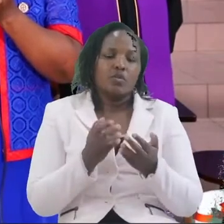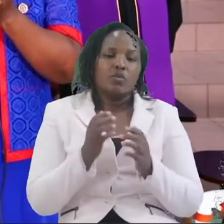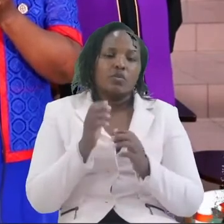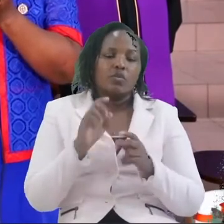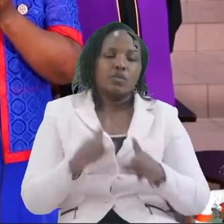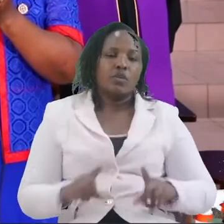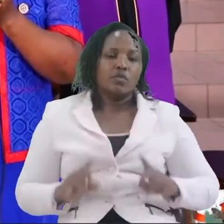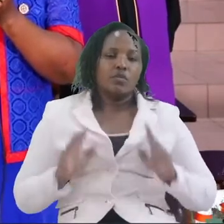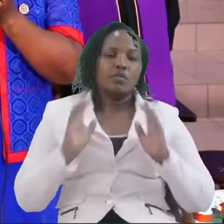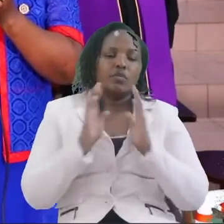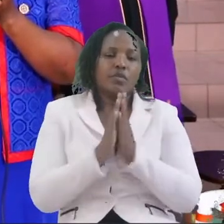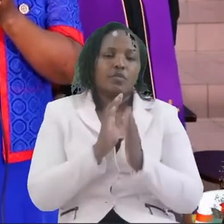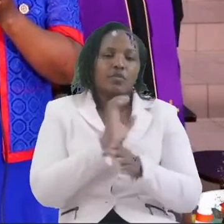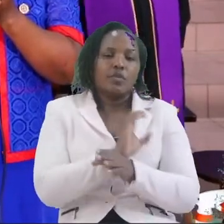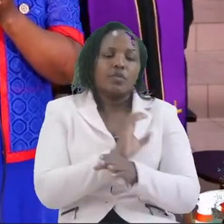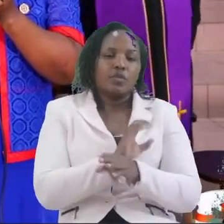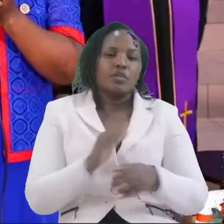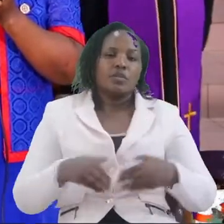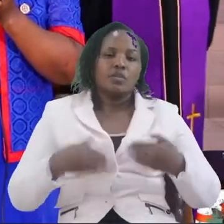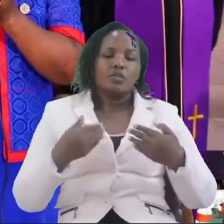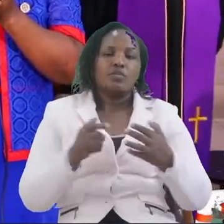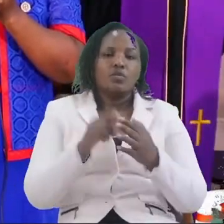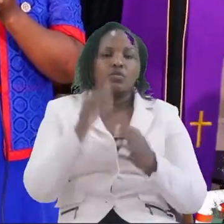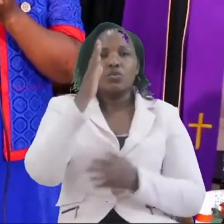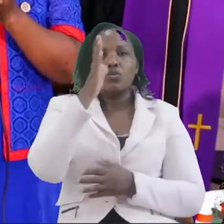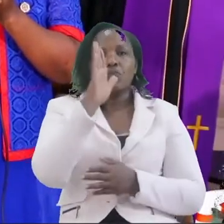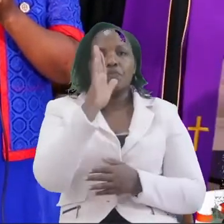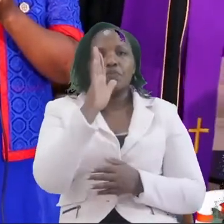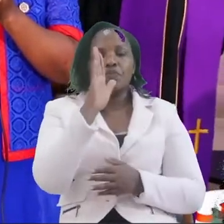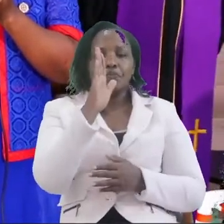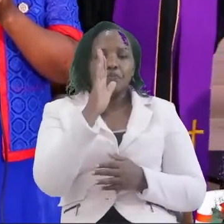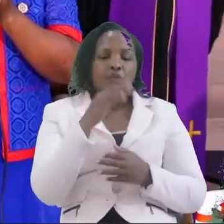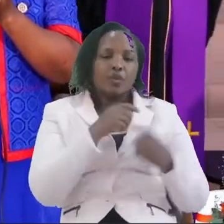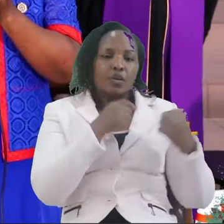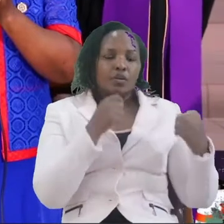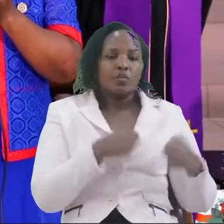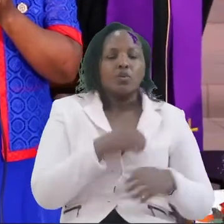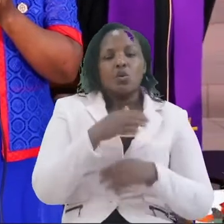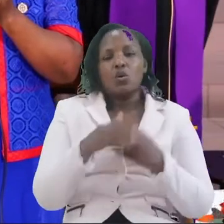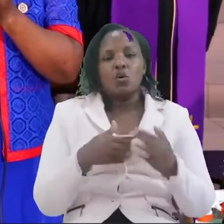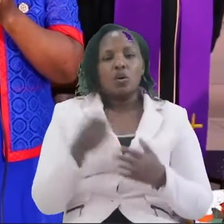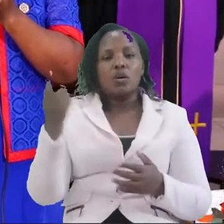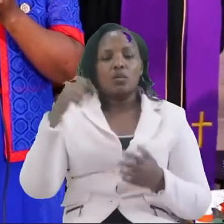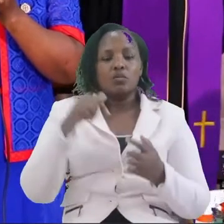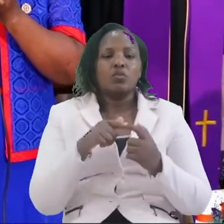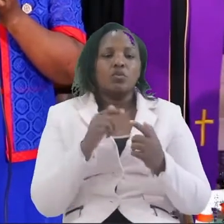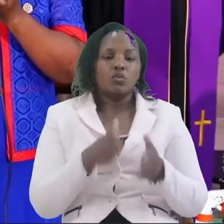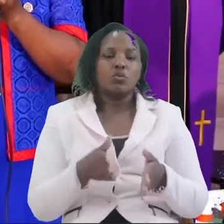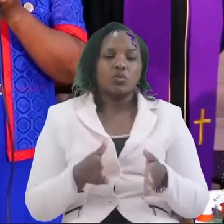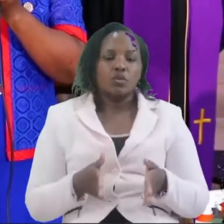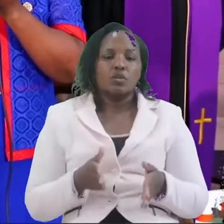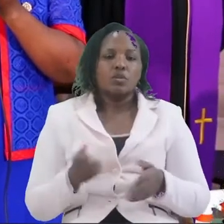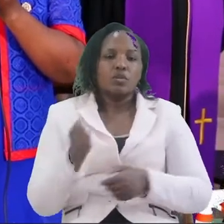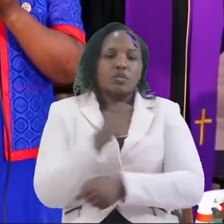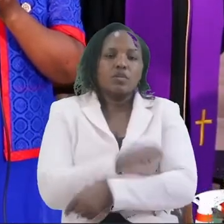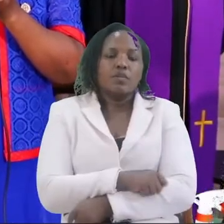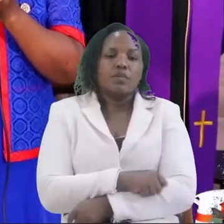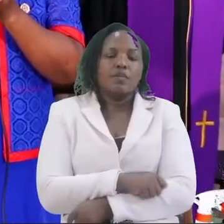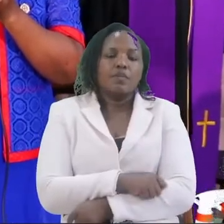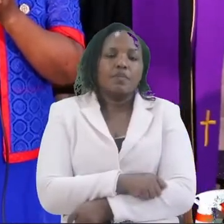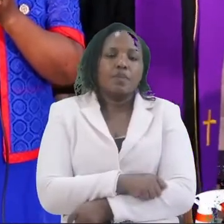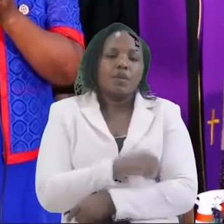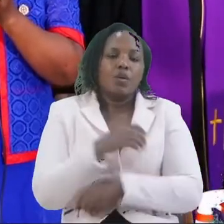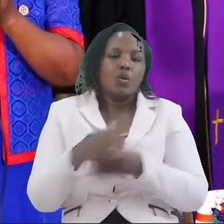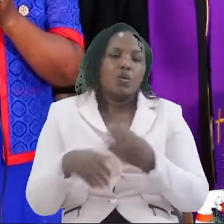tunaombea kanisa letu. Tunalileta kwako Mungu wetu. Tazama mioyo yote ambayo imekuja kwako siku ya leo. Tazama mioyo